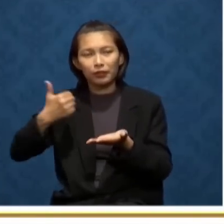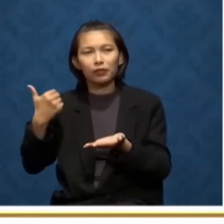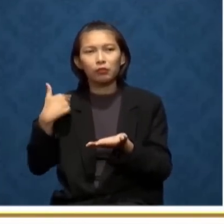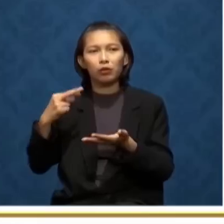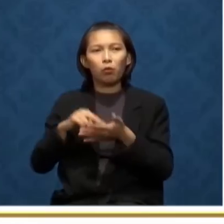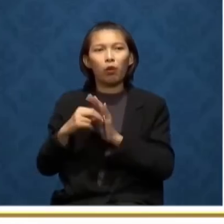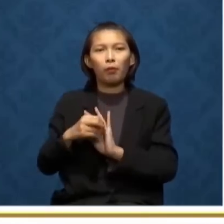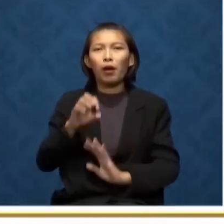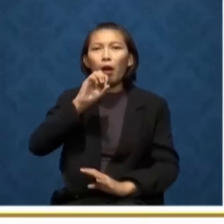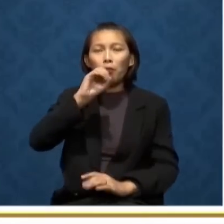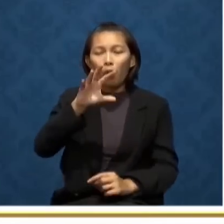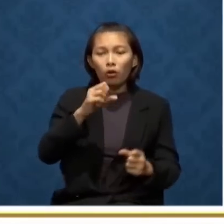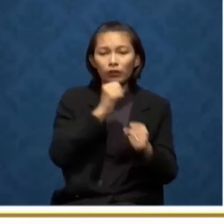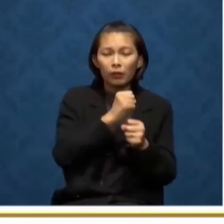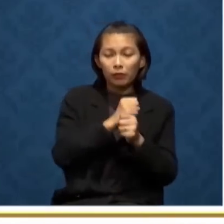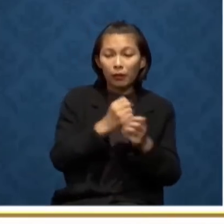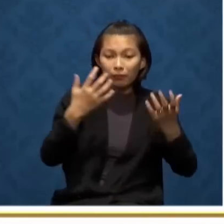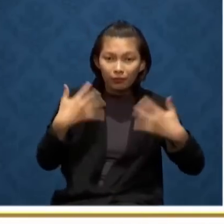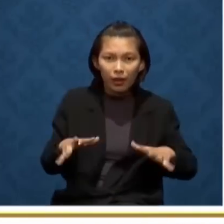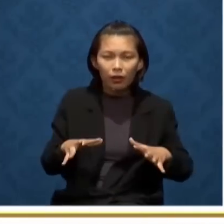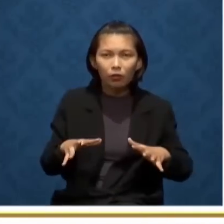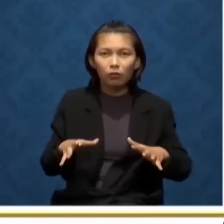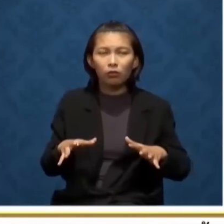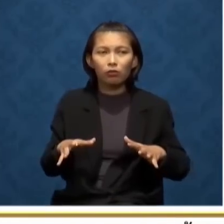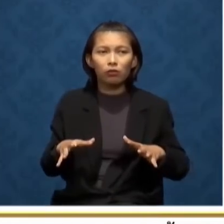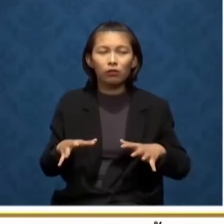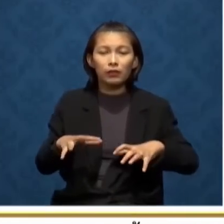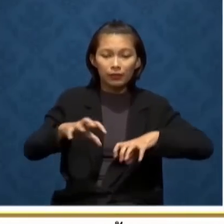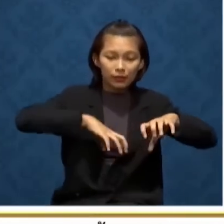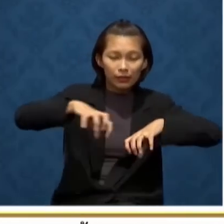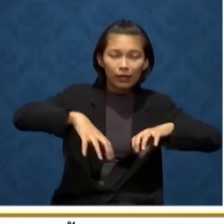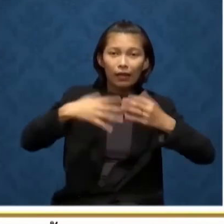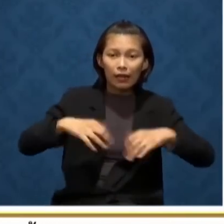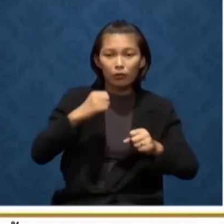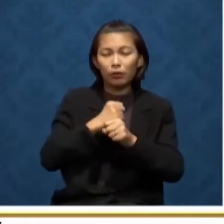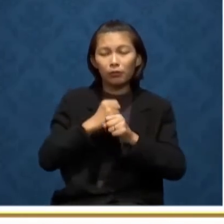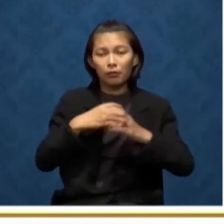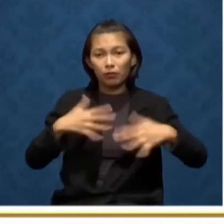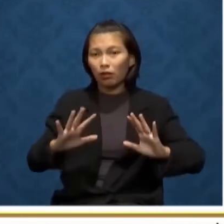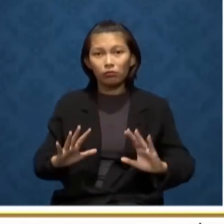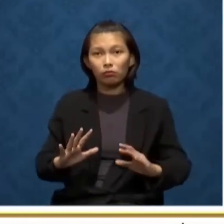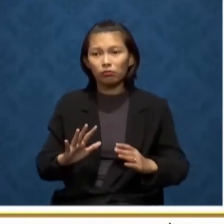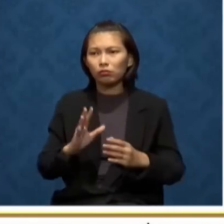และไม่มีการแ้งผลว่าเรื่องที่ว่านั้นเนี่ยมีการดำเนินการเสร็จสนไปกี่เรื่อง